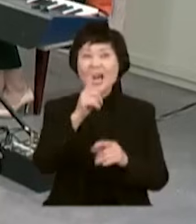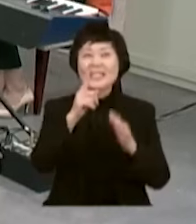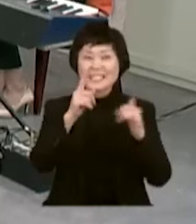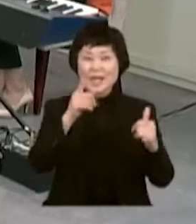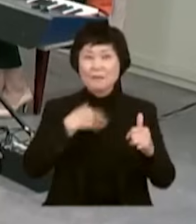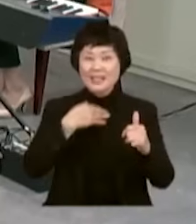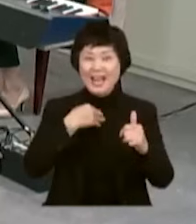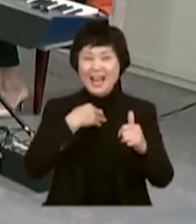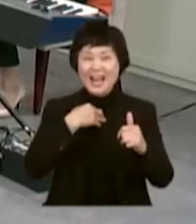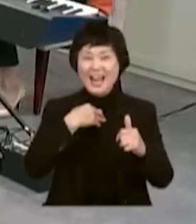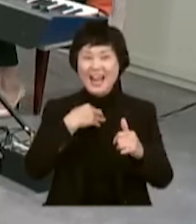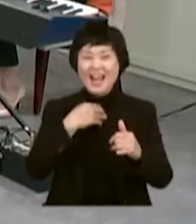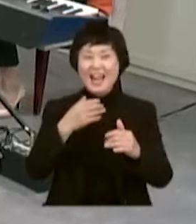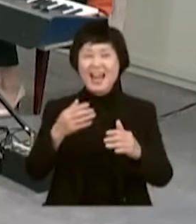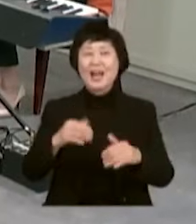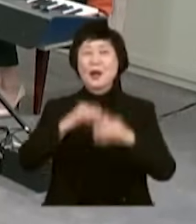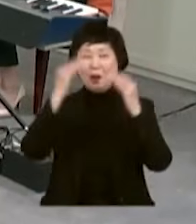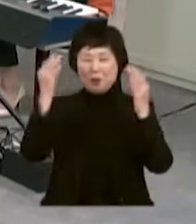모든 것이